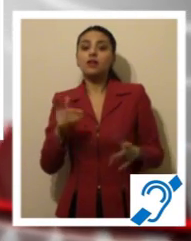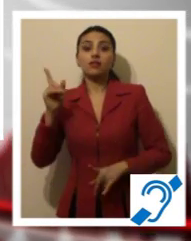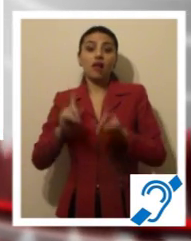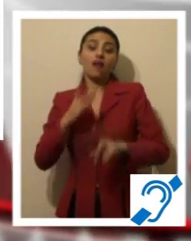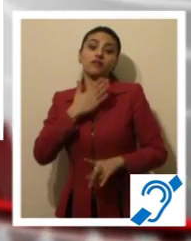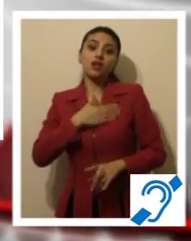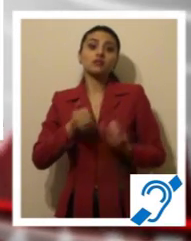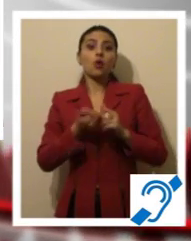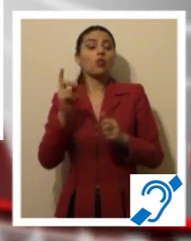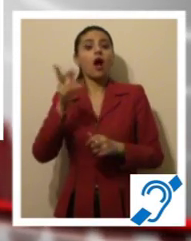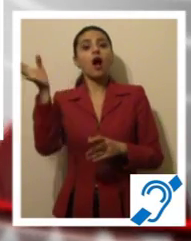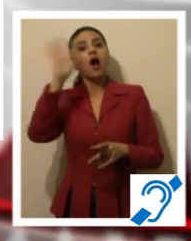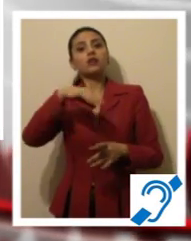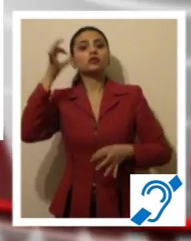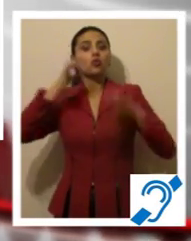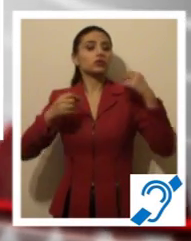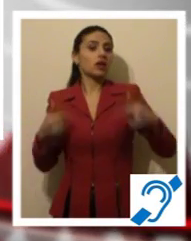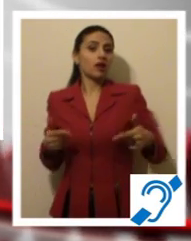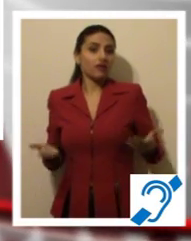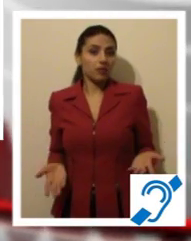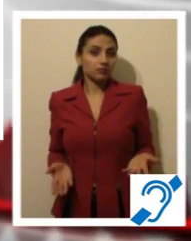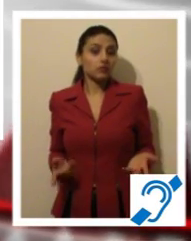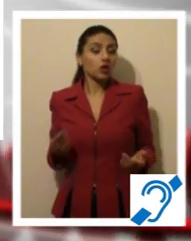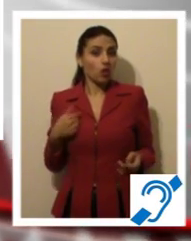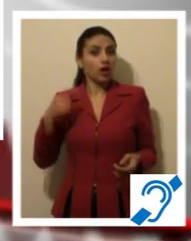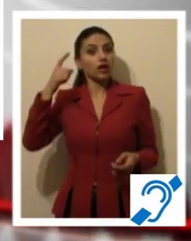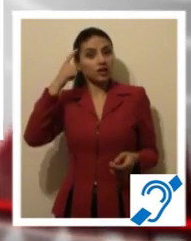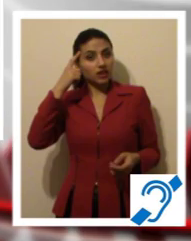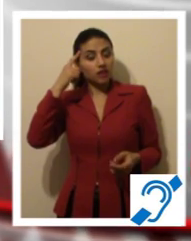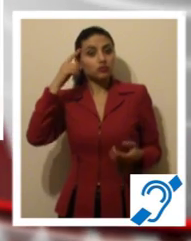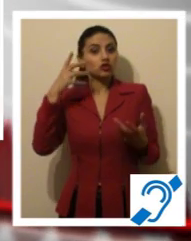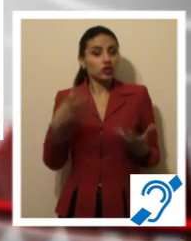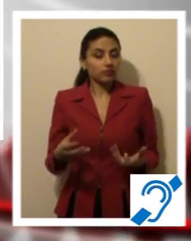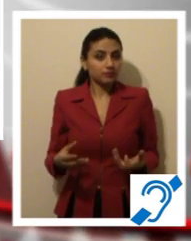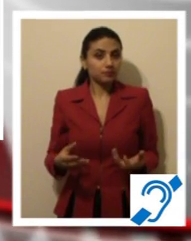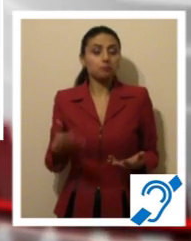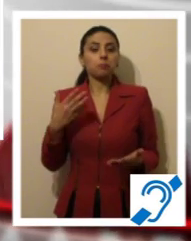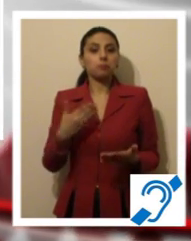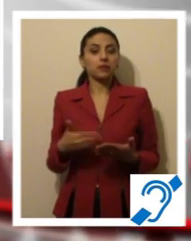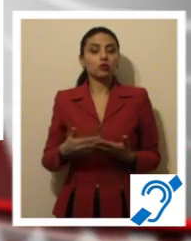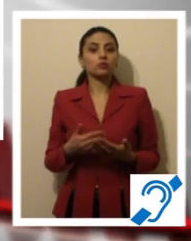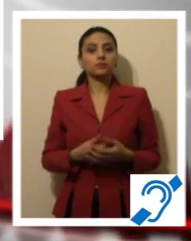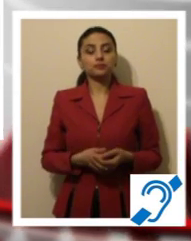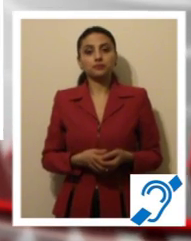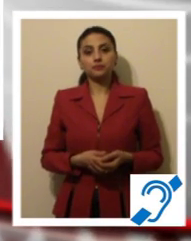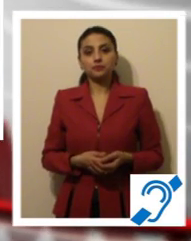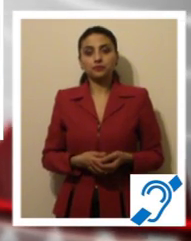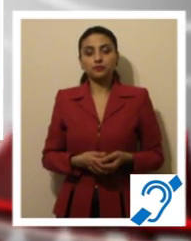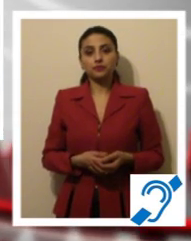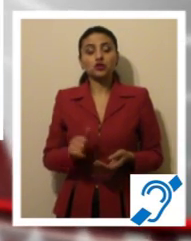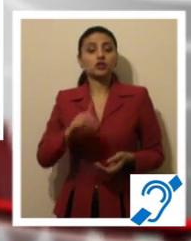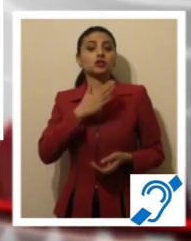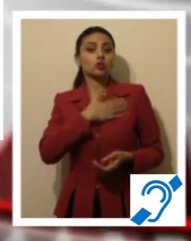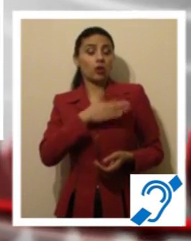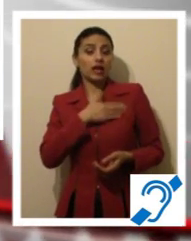dacă nu, altă soluție nu e și stăm în ce avem. Noi gândim în perspectivă pentru cei care doresc